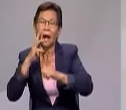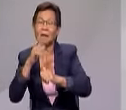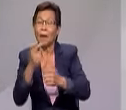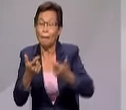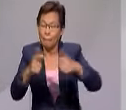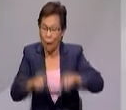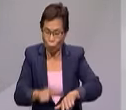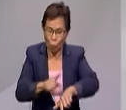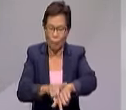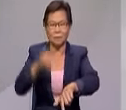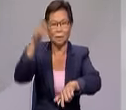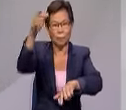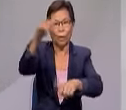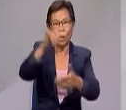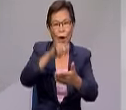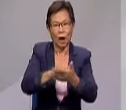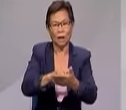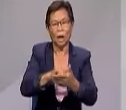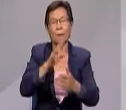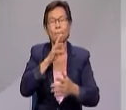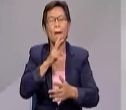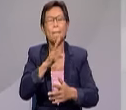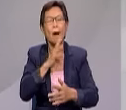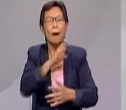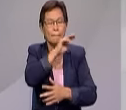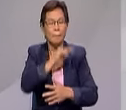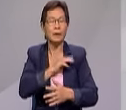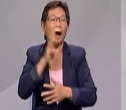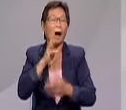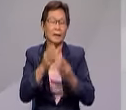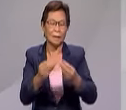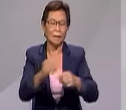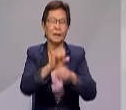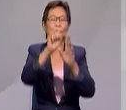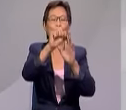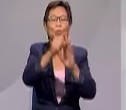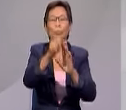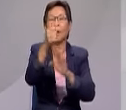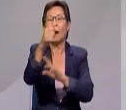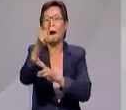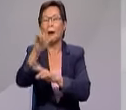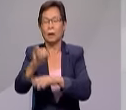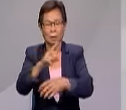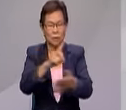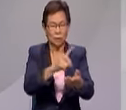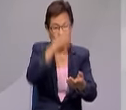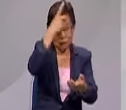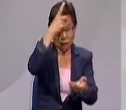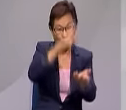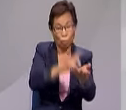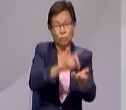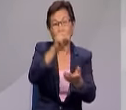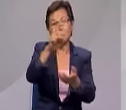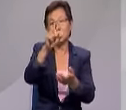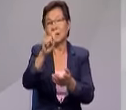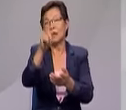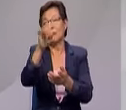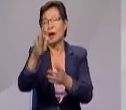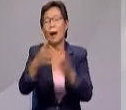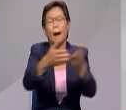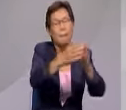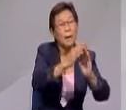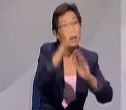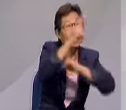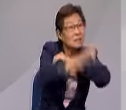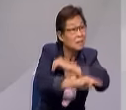berlaku pada masa depan. Itu tegas Menteri Air, Tanah dan Sumber Asli Datuk Dr. Xavier Jayakumar yang meminta mana-mana kerajaan